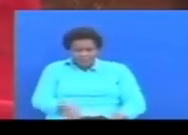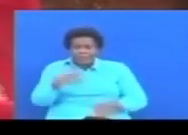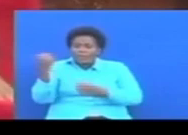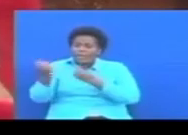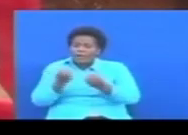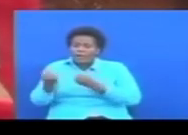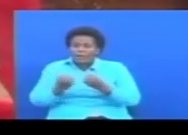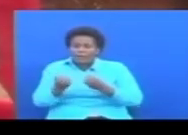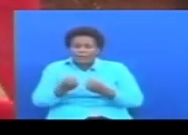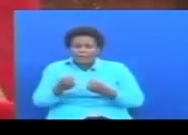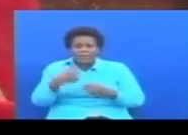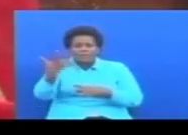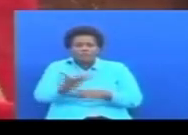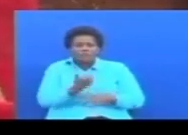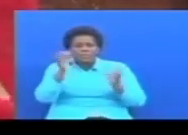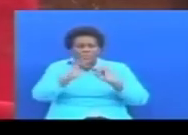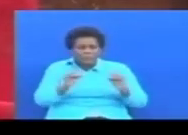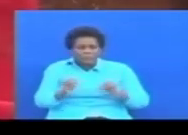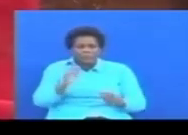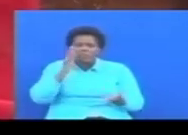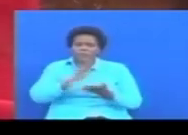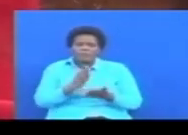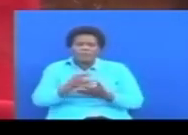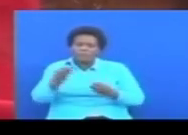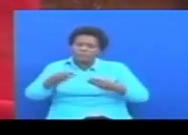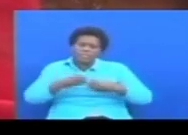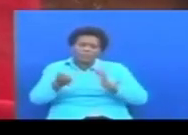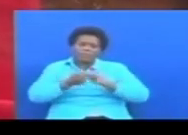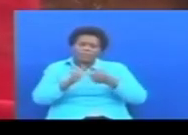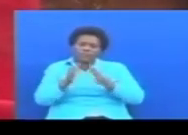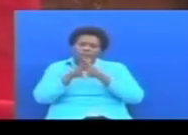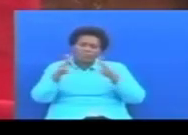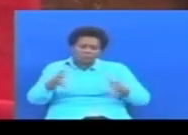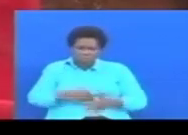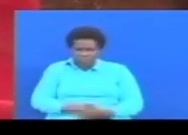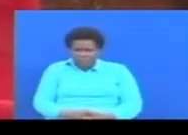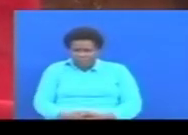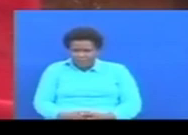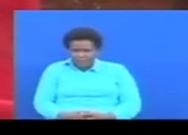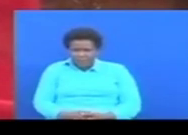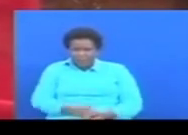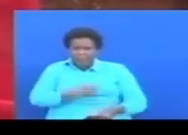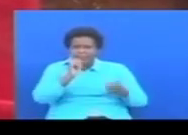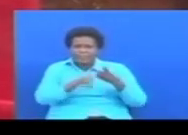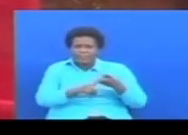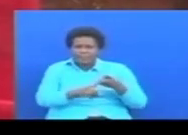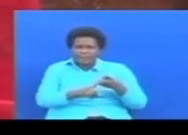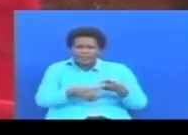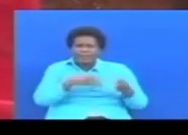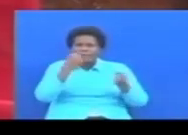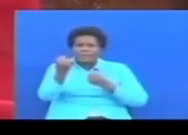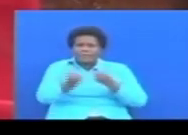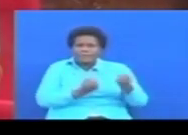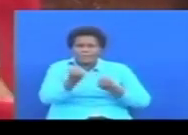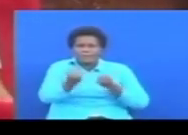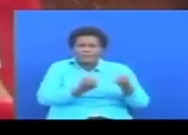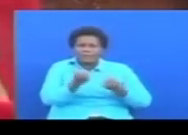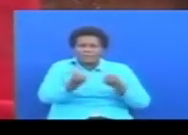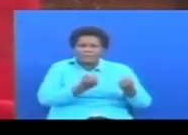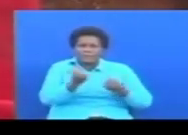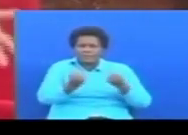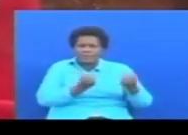itakuwa matatizo katika jimbo langu. Swala ya pili, hiyo gari kama sijapata, hii baniani peke yake bungeni